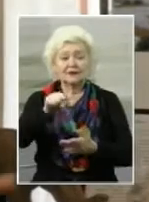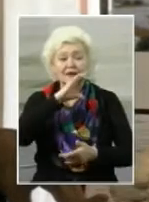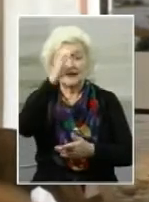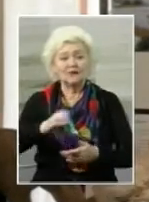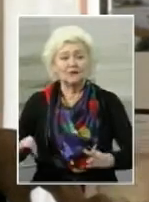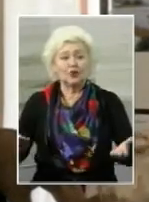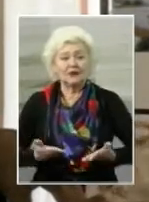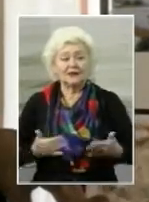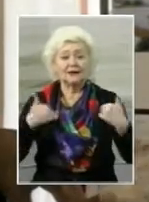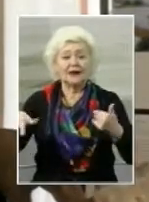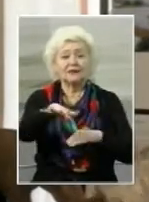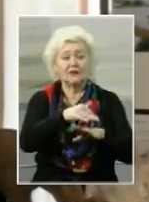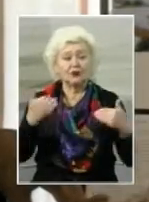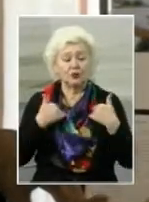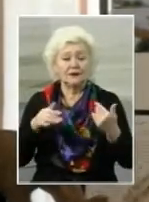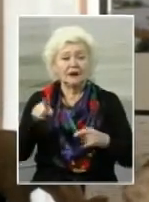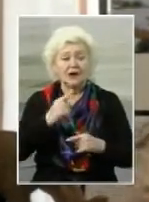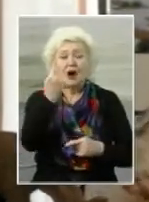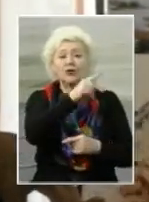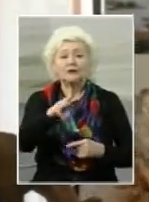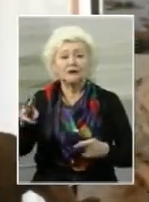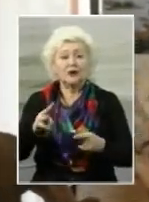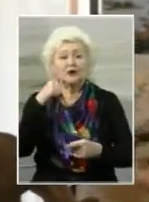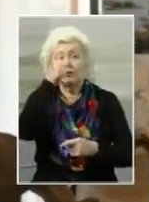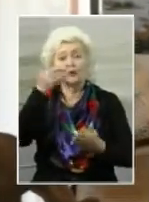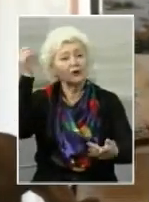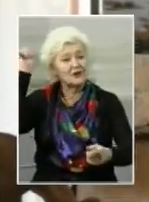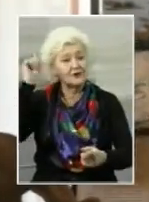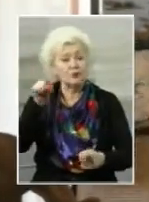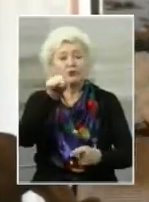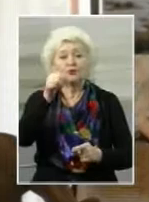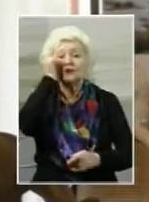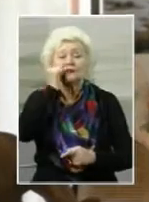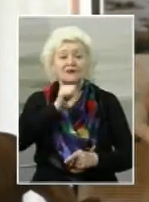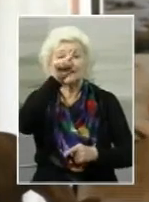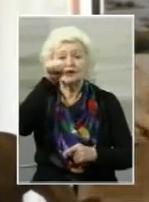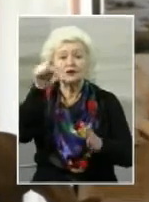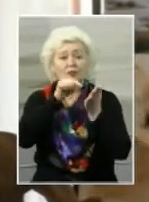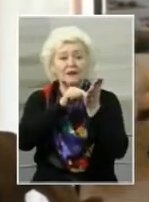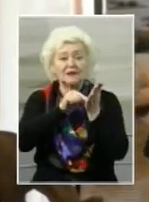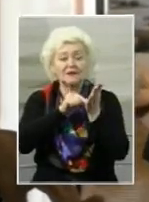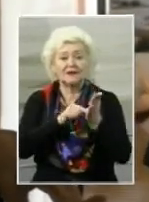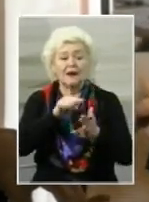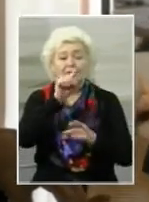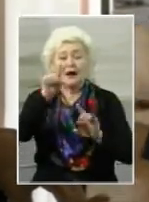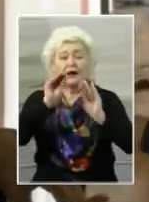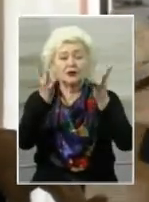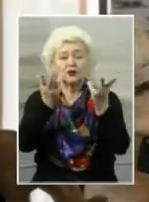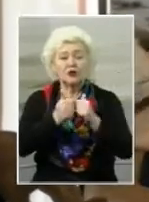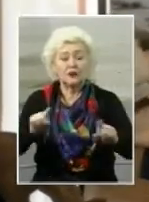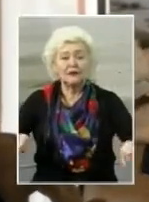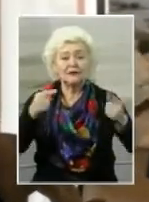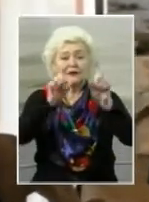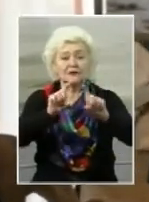жив на території нашого краю понад 1 мільйон років тому. Тут є старі номерні знаки. Експонат з колекції